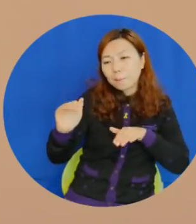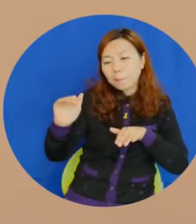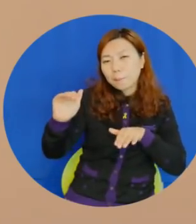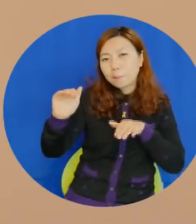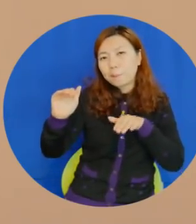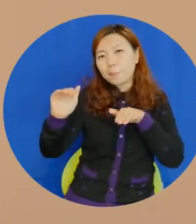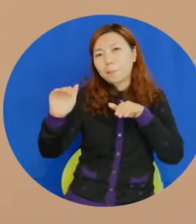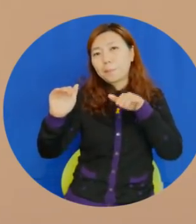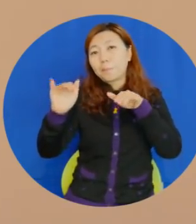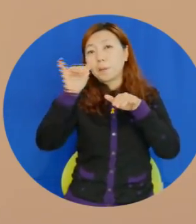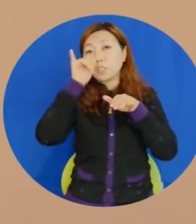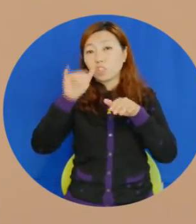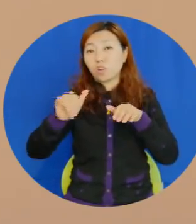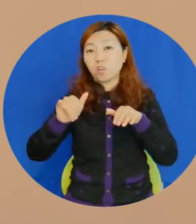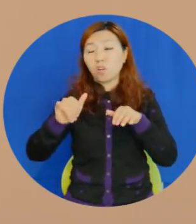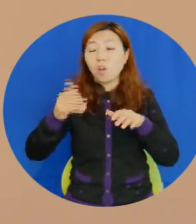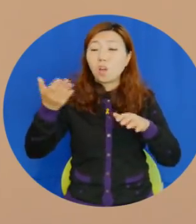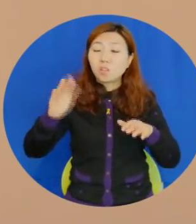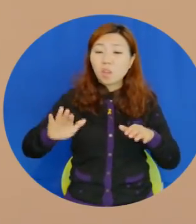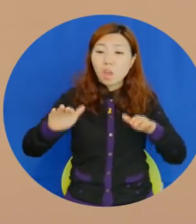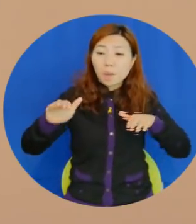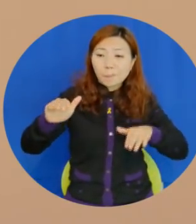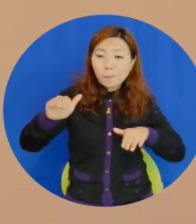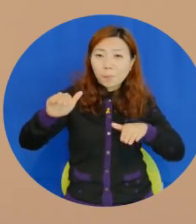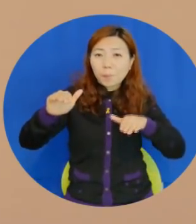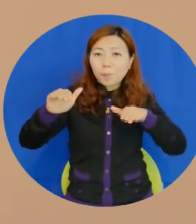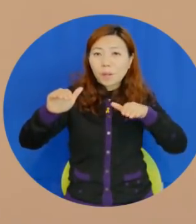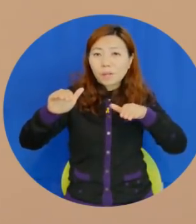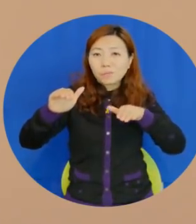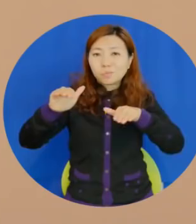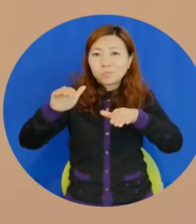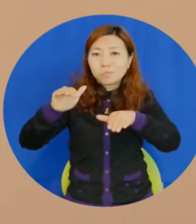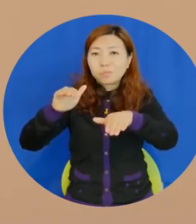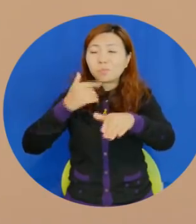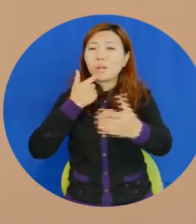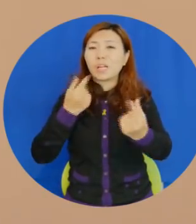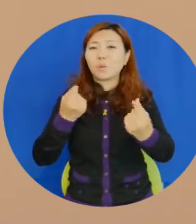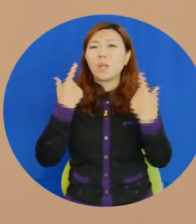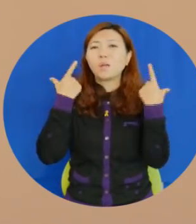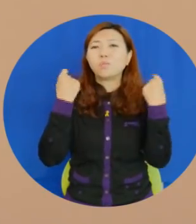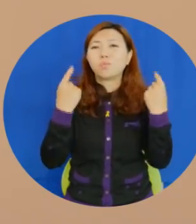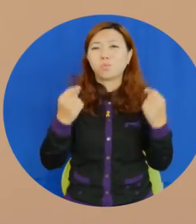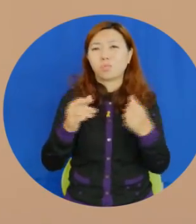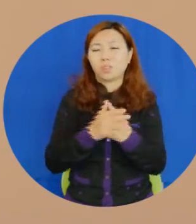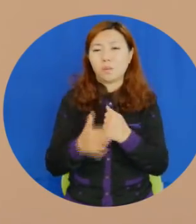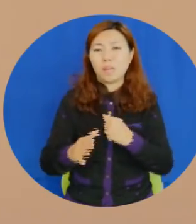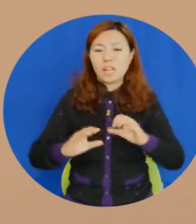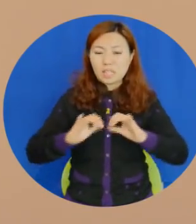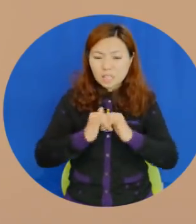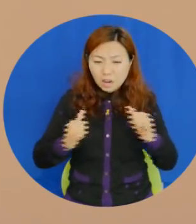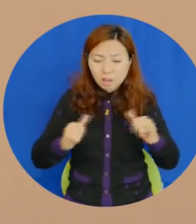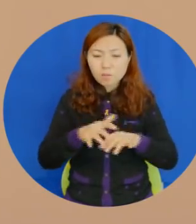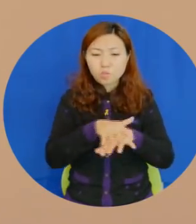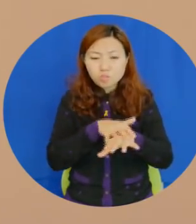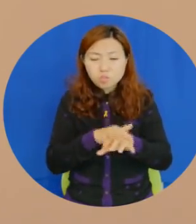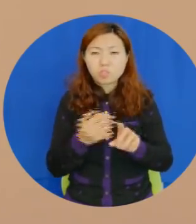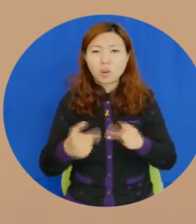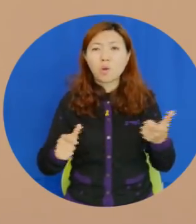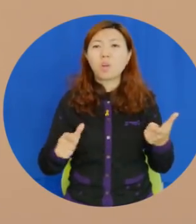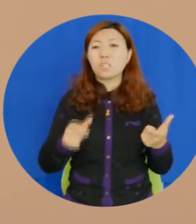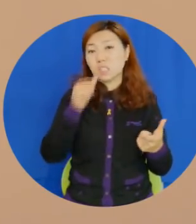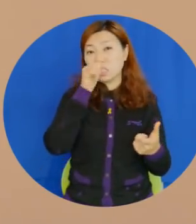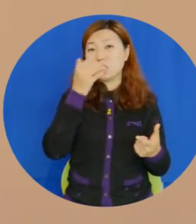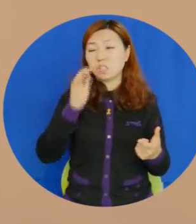얘기예요. 그러면 여기에서 이제 정체가 될 수밖에 없는 거예요. 이게 이제 성장 동력의 소진하고도 관계있습니다.